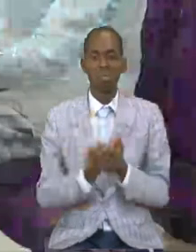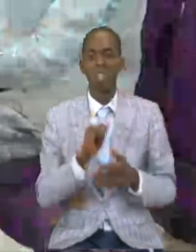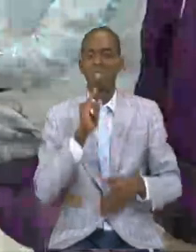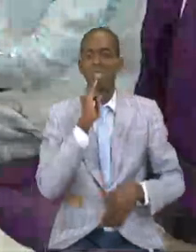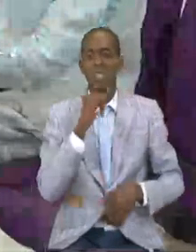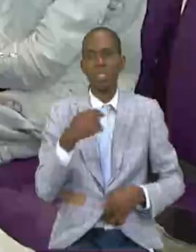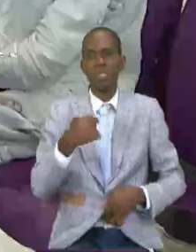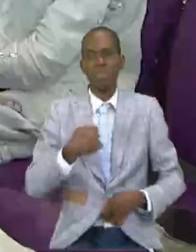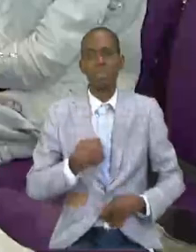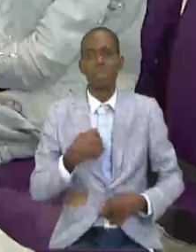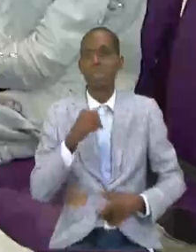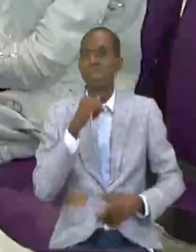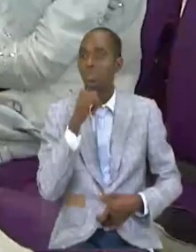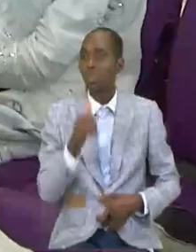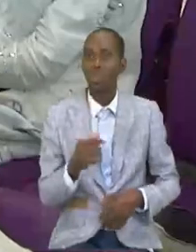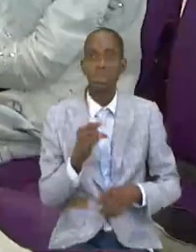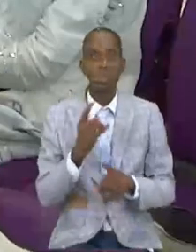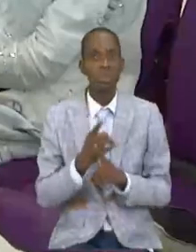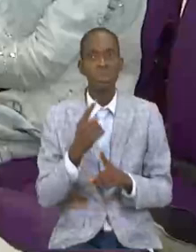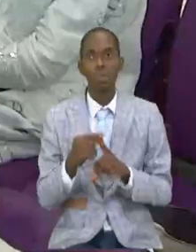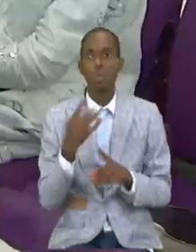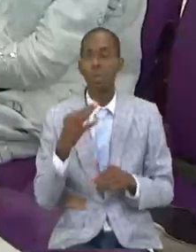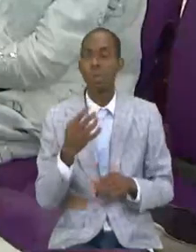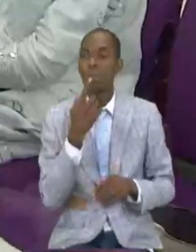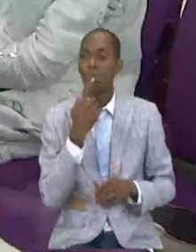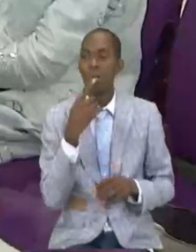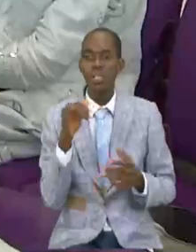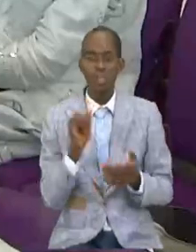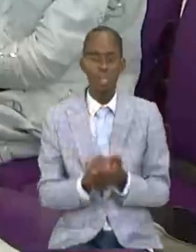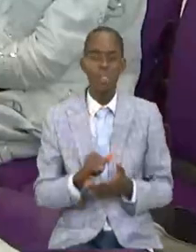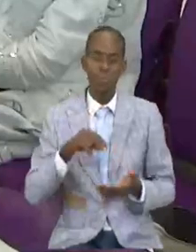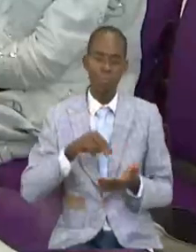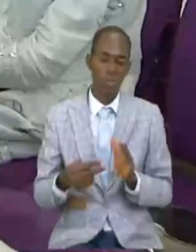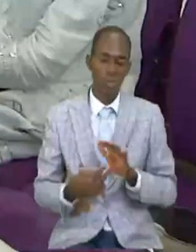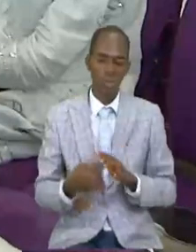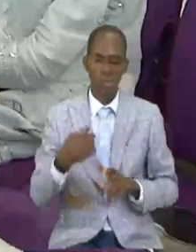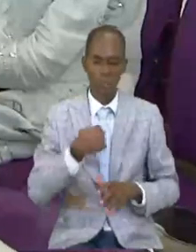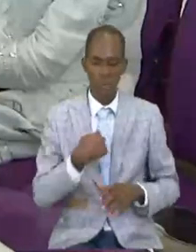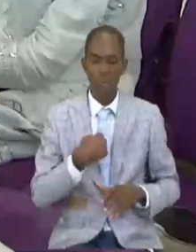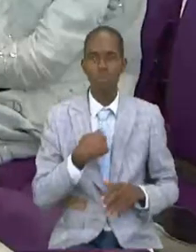hein? Ce n'est pas la parole de bouche, c'est moi.